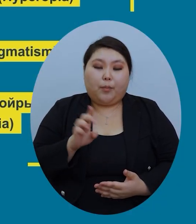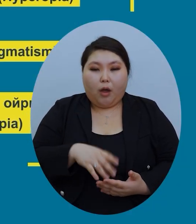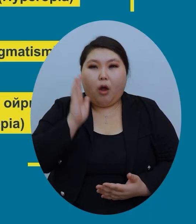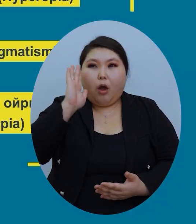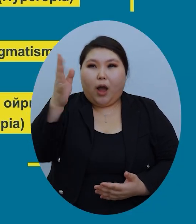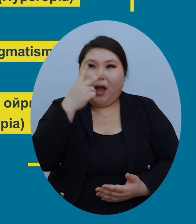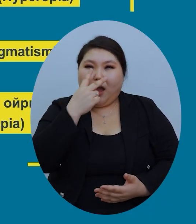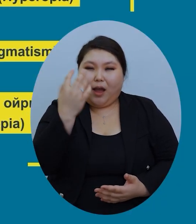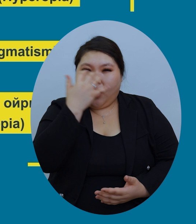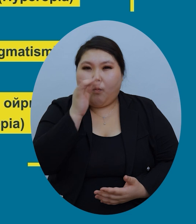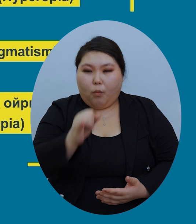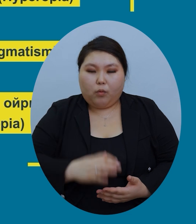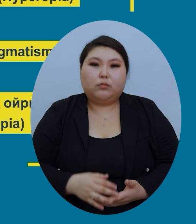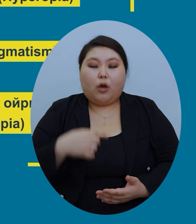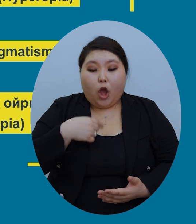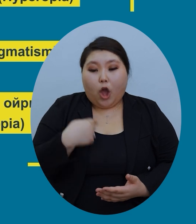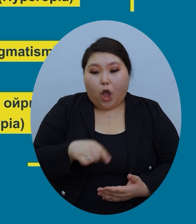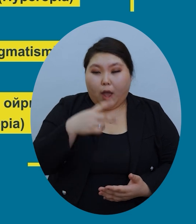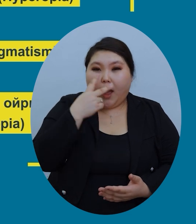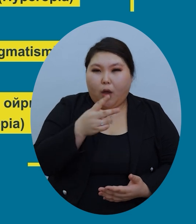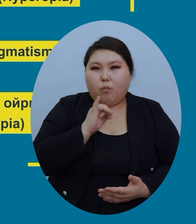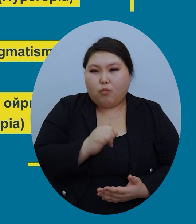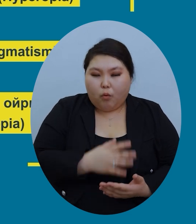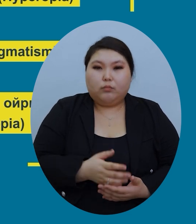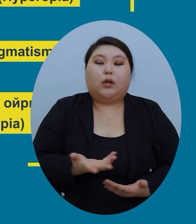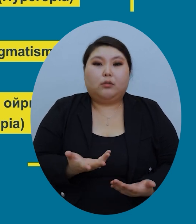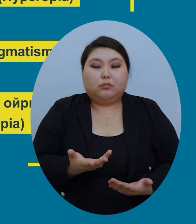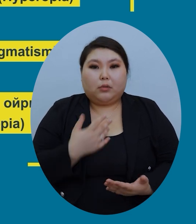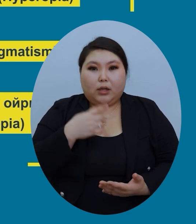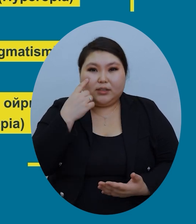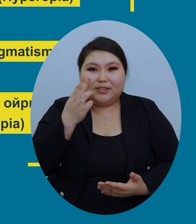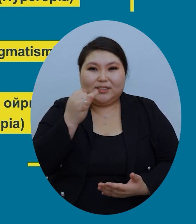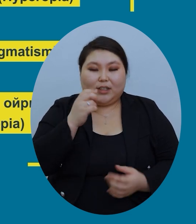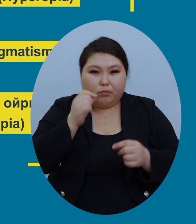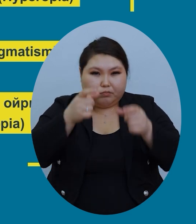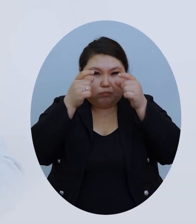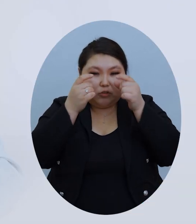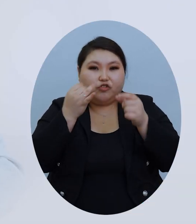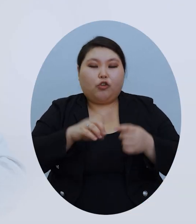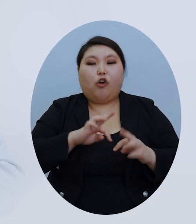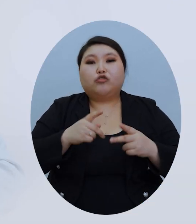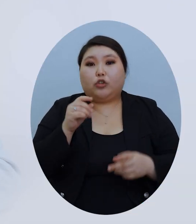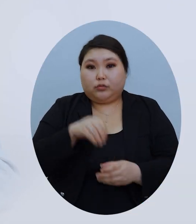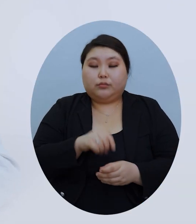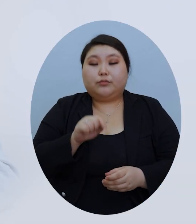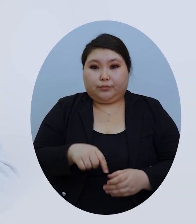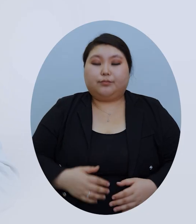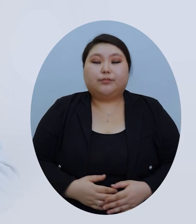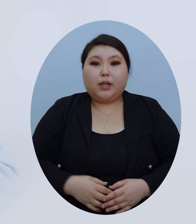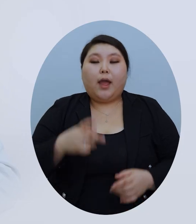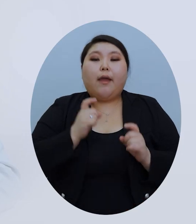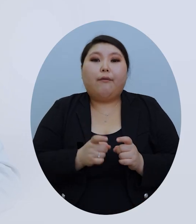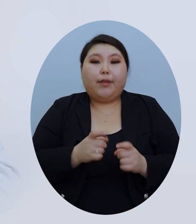гиперметроп буюу ойрын хараа муу, астигматизм буюу цилиндр шилний өөрчлөлтүүд орно. Хэвийн буюу сайн хараатай